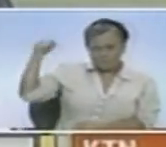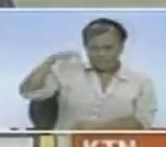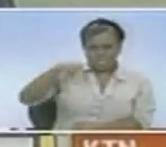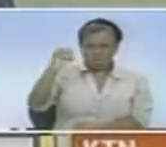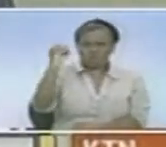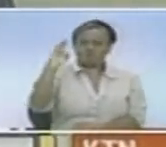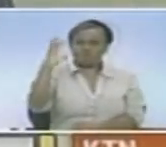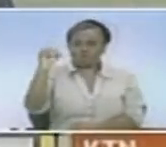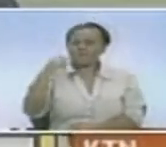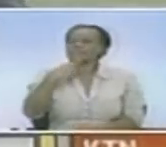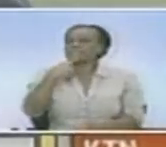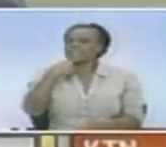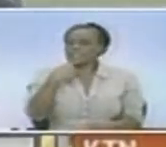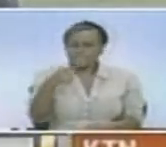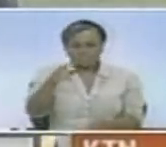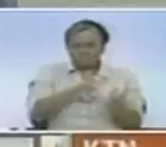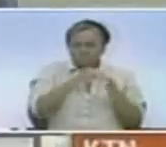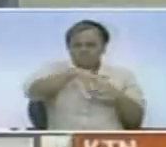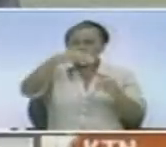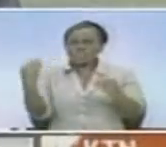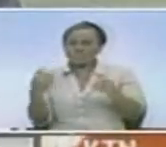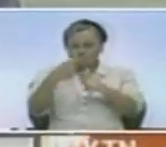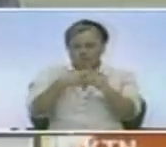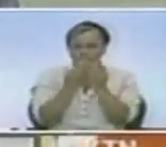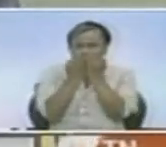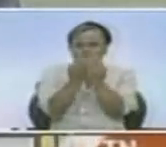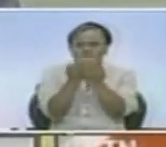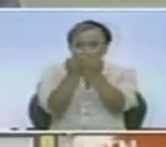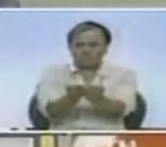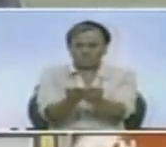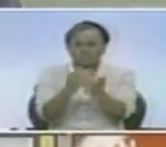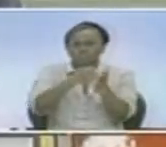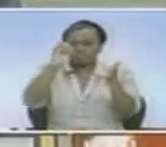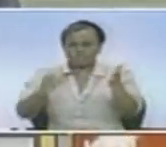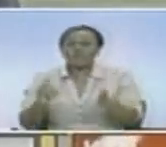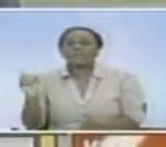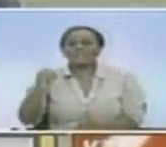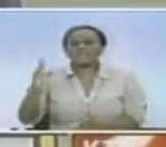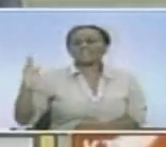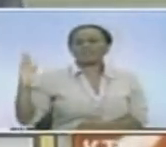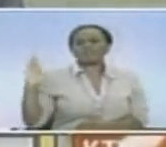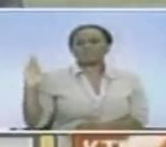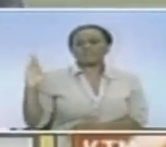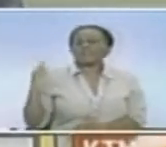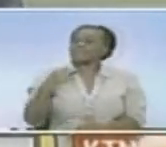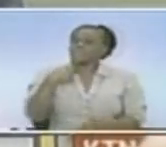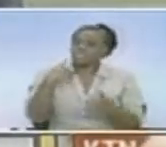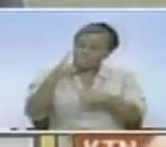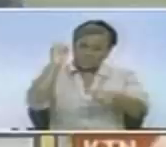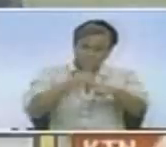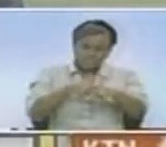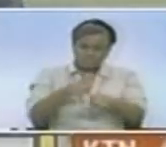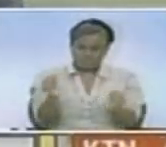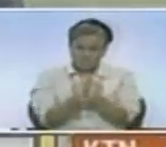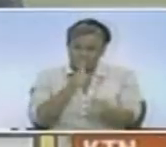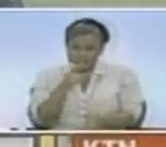CORD umejitokeza na umejitoa kwenye mjadala wa mswada wa kumuondoa waziri Ole Lenku. Wakizungumza na wanahabari